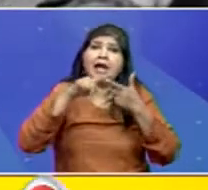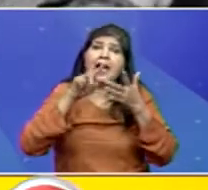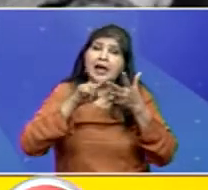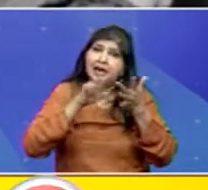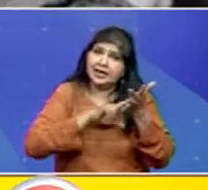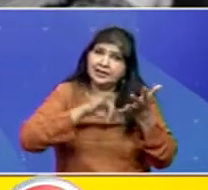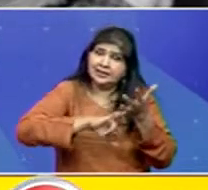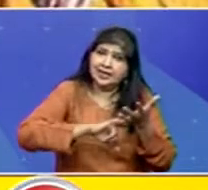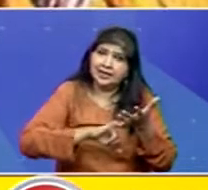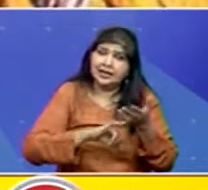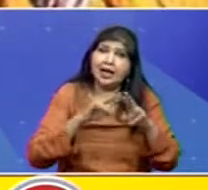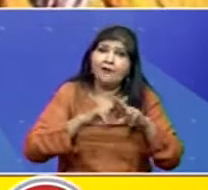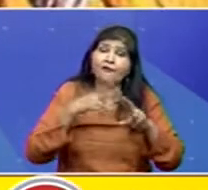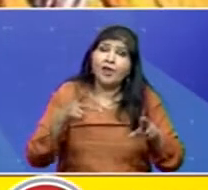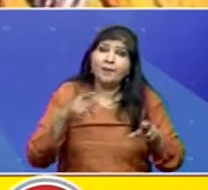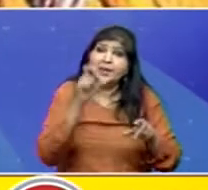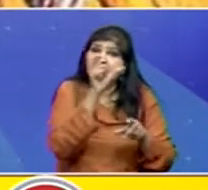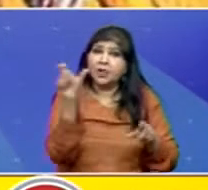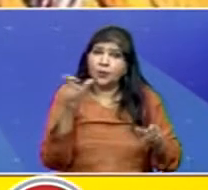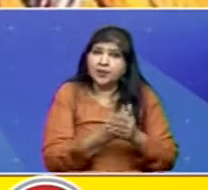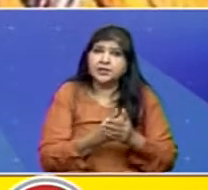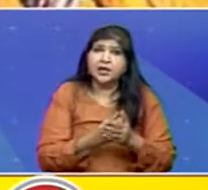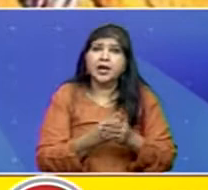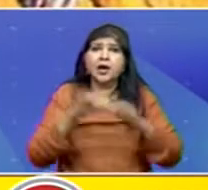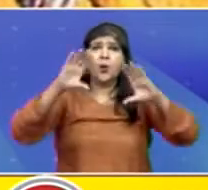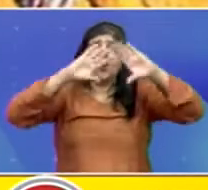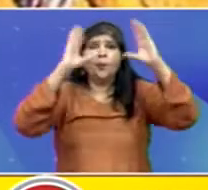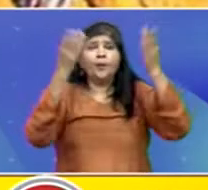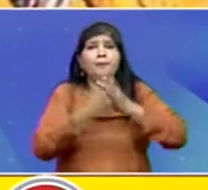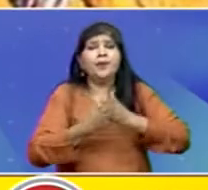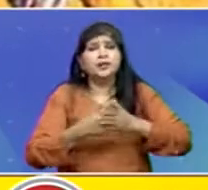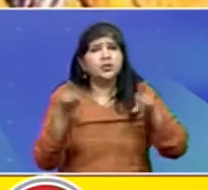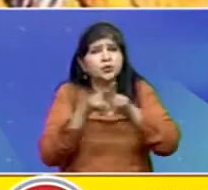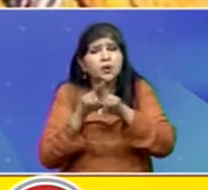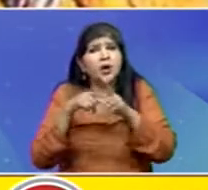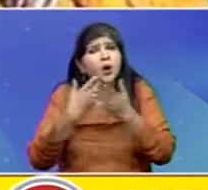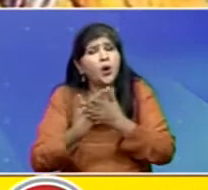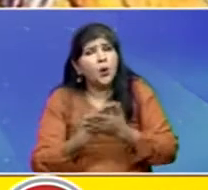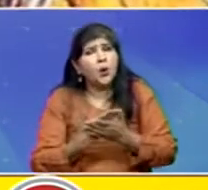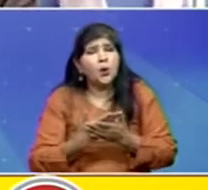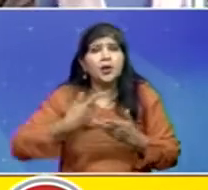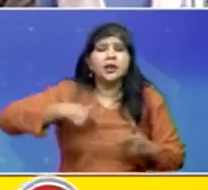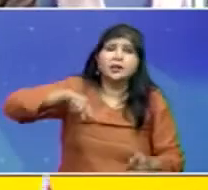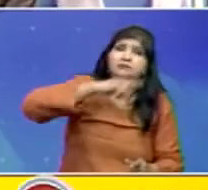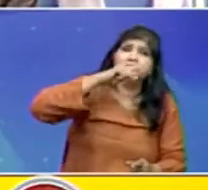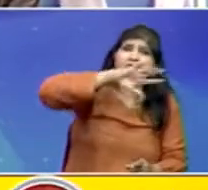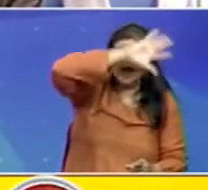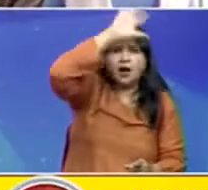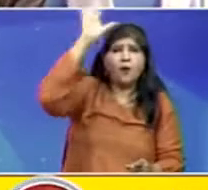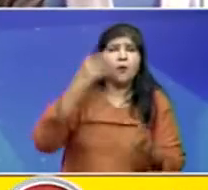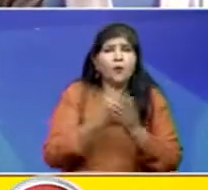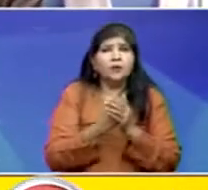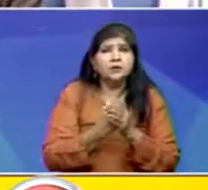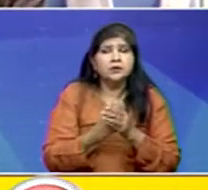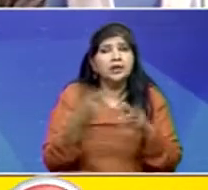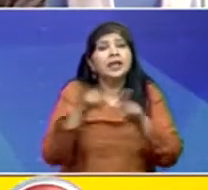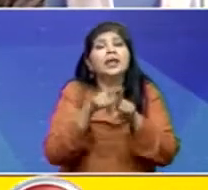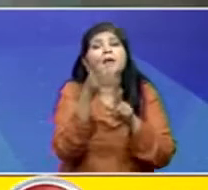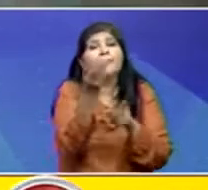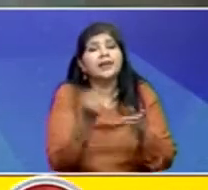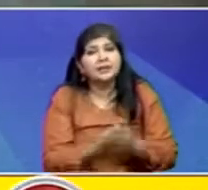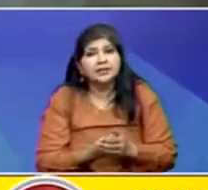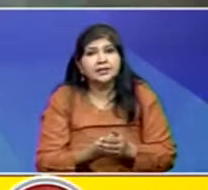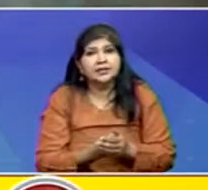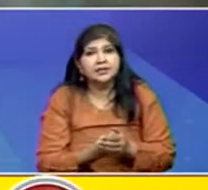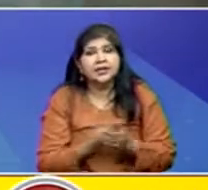equation ब्रह्मान से जुड़ा सारा वियान एक गणित ही तो है अब तो वैज्यानिक भी theory of